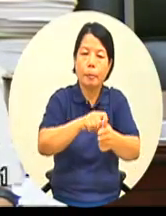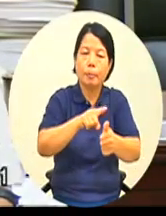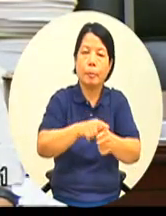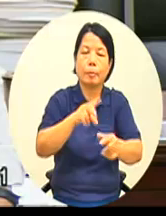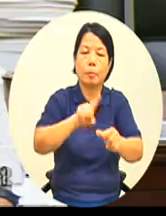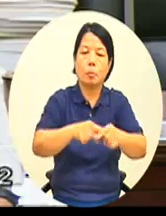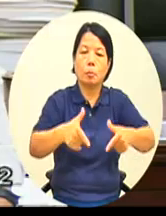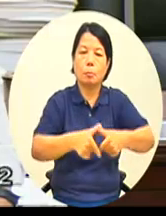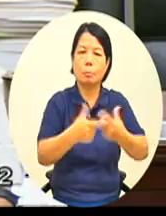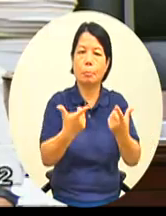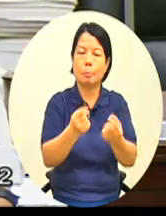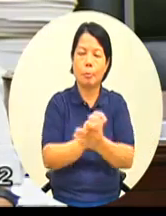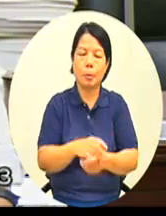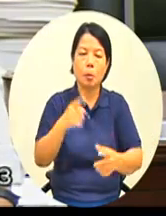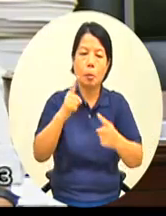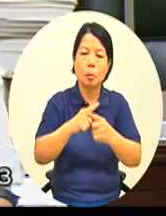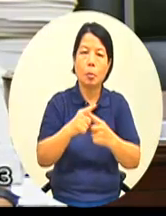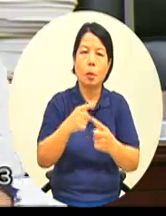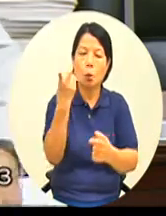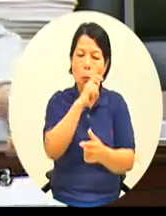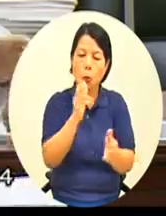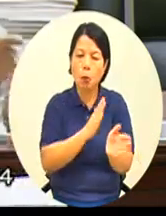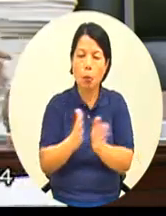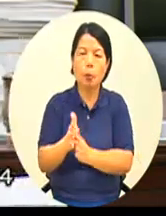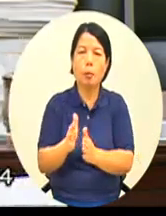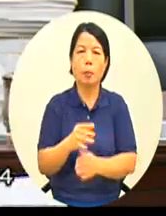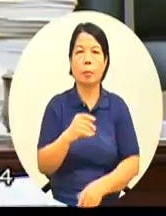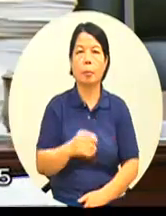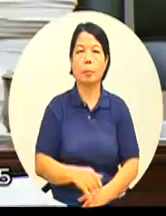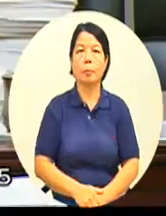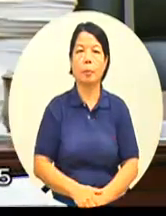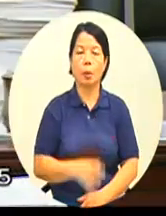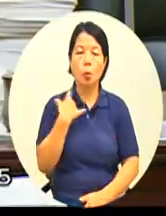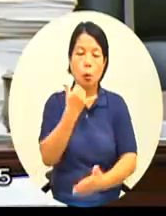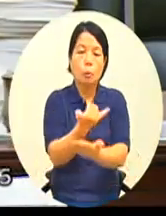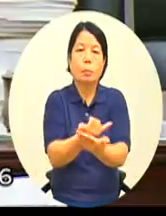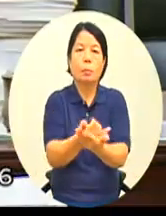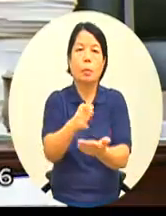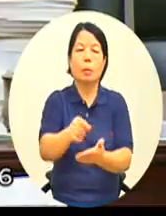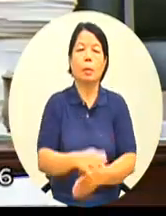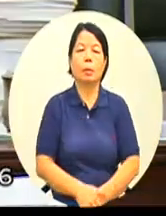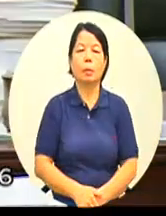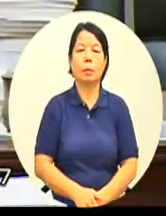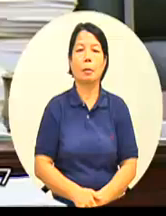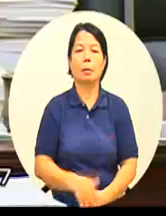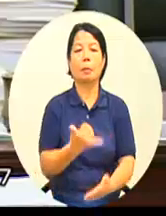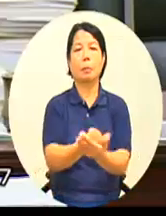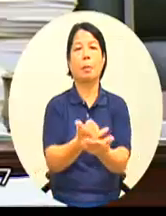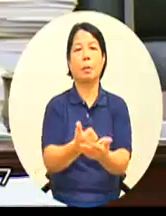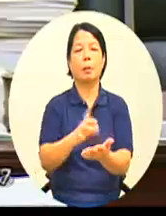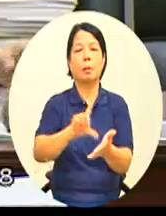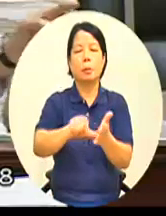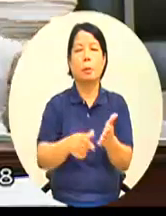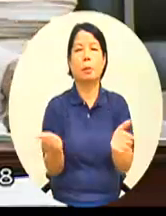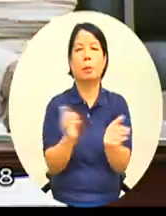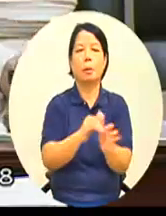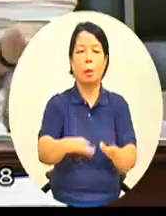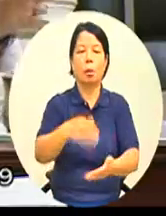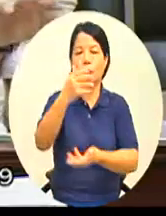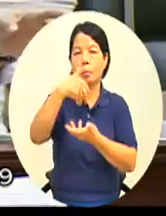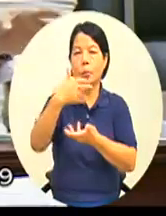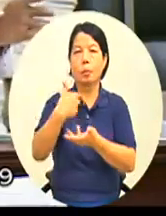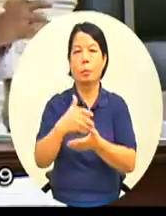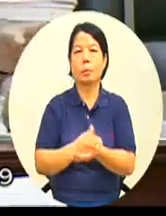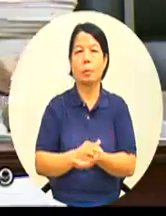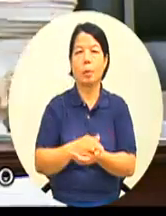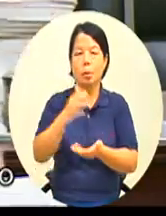系，管理上方便。熊二哈，你到底要没代志哈，到嘞啊时间起来吃饭